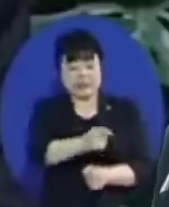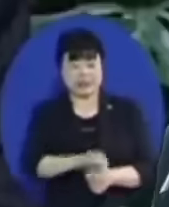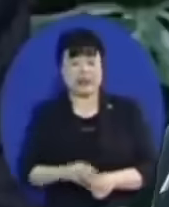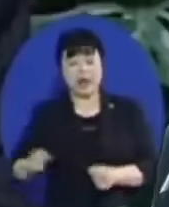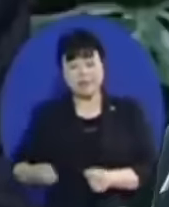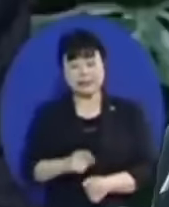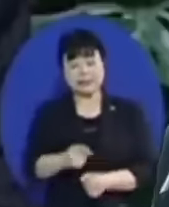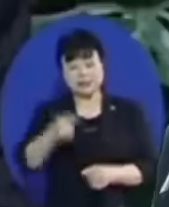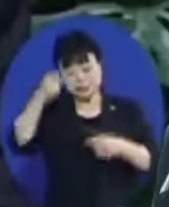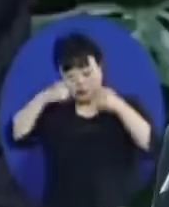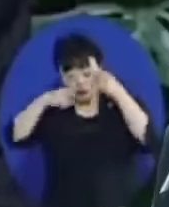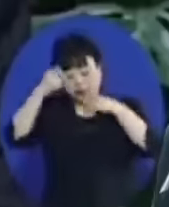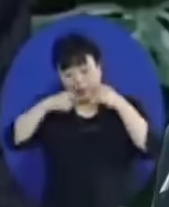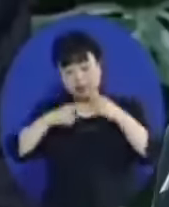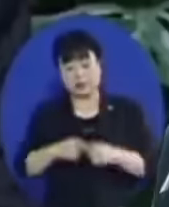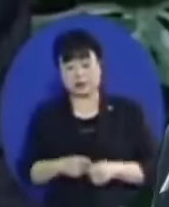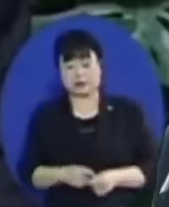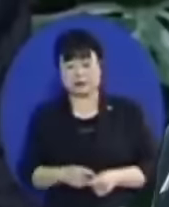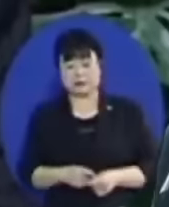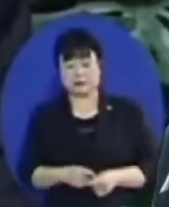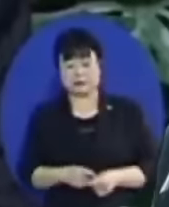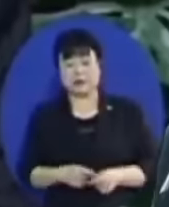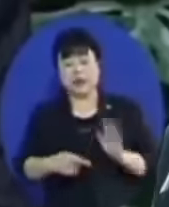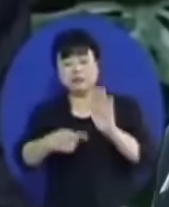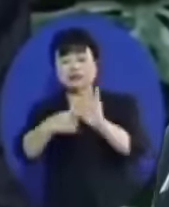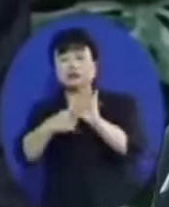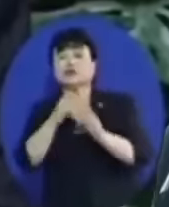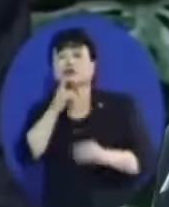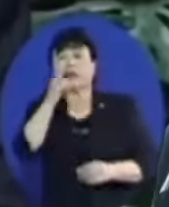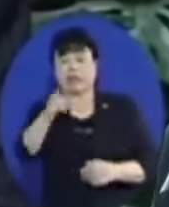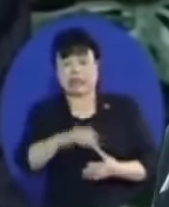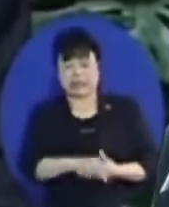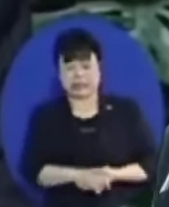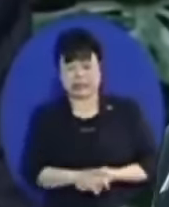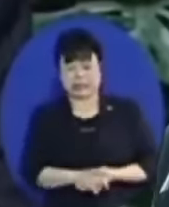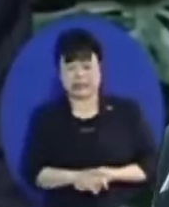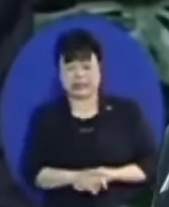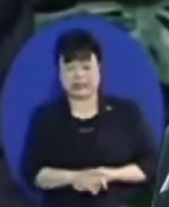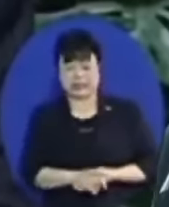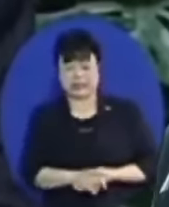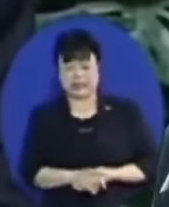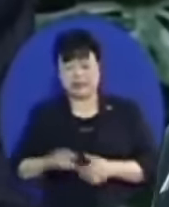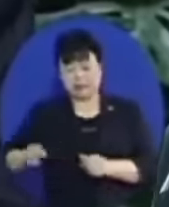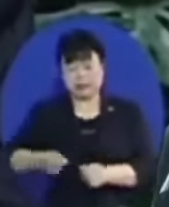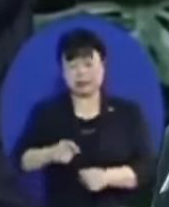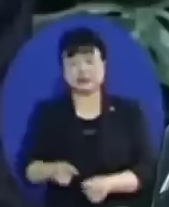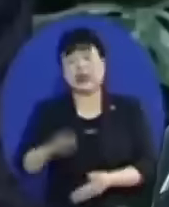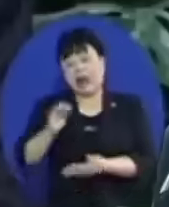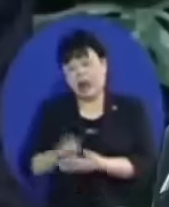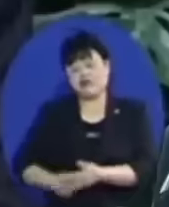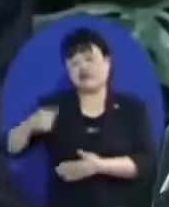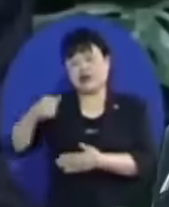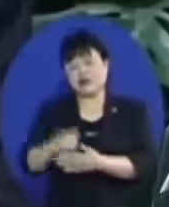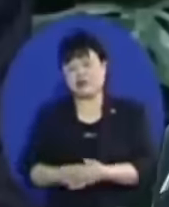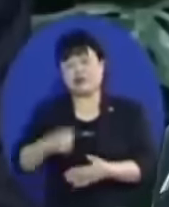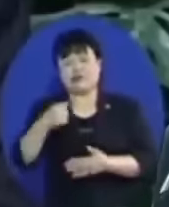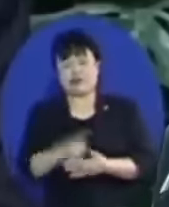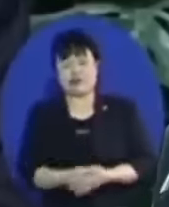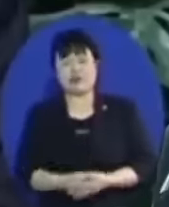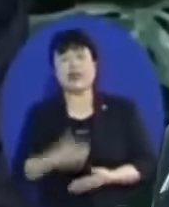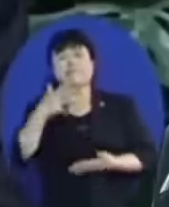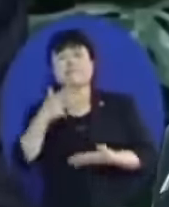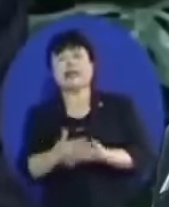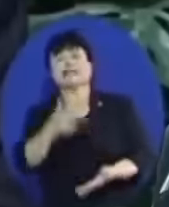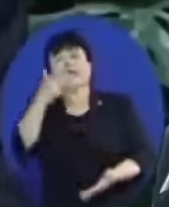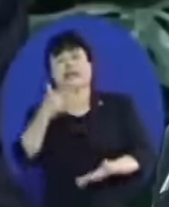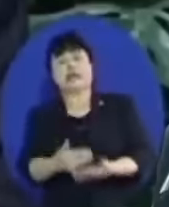바느질하면서 눈물을 흘리고 부정적으로 말 안 하는 어머니를 제가 거의 못 봤습니다. 아이고 아이고 내